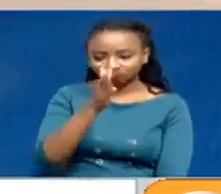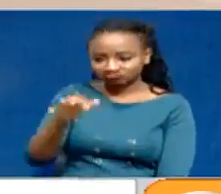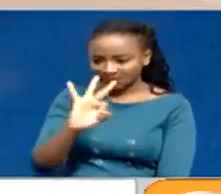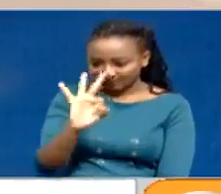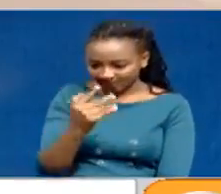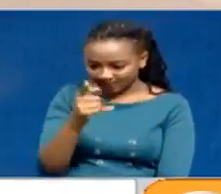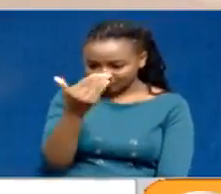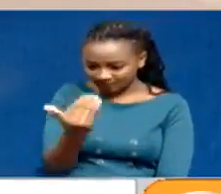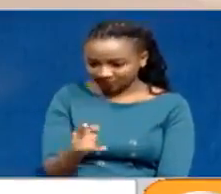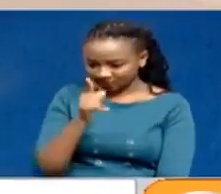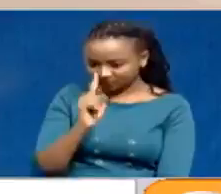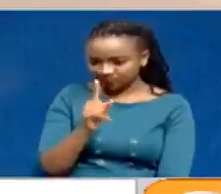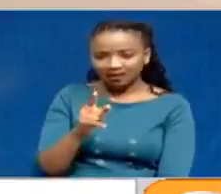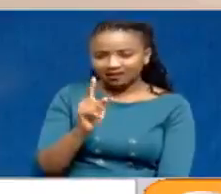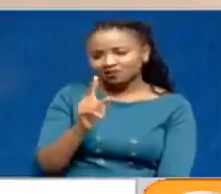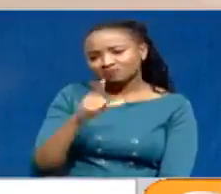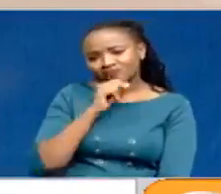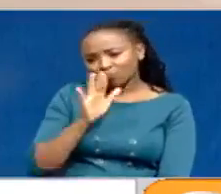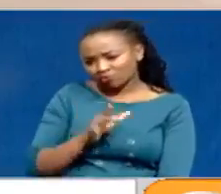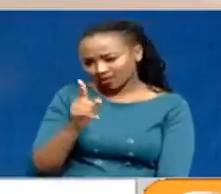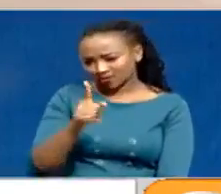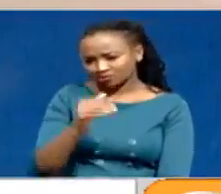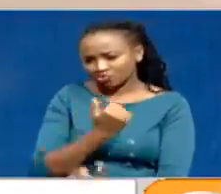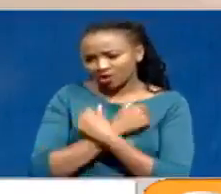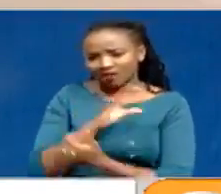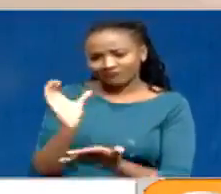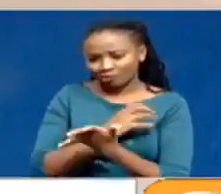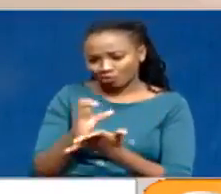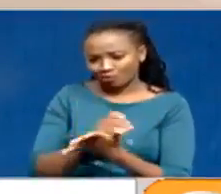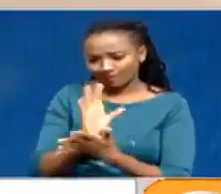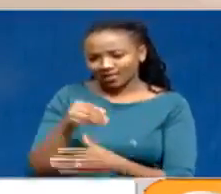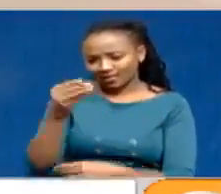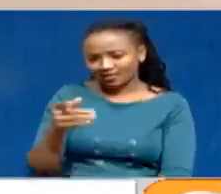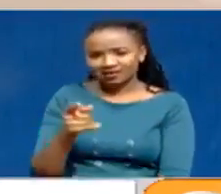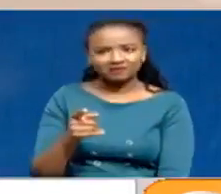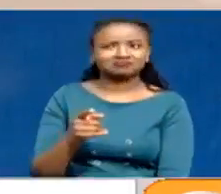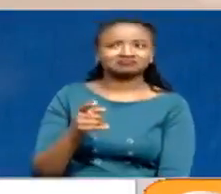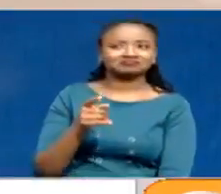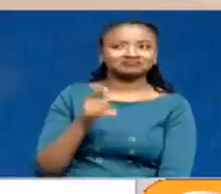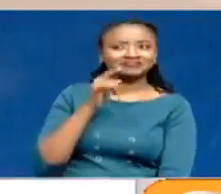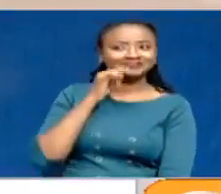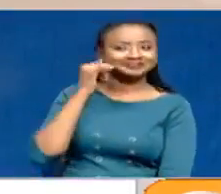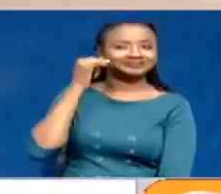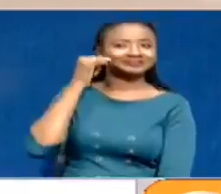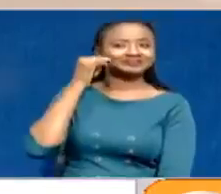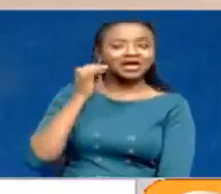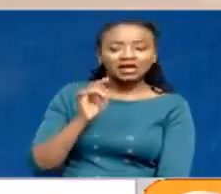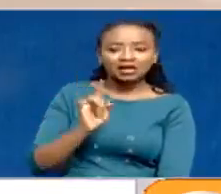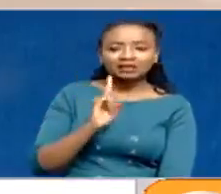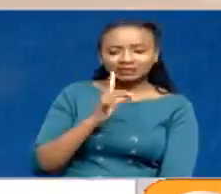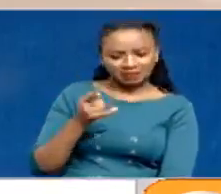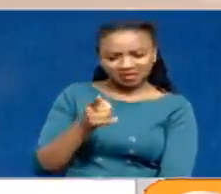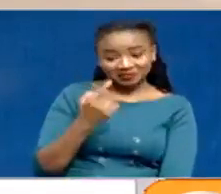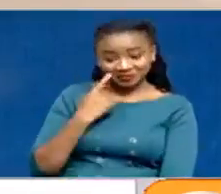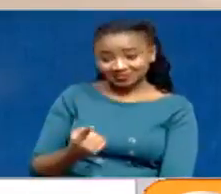Akamfuata yule wa tatu akamwambia, wewe unapenda sana mvinyo. Yule mama akatabasamu. Daktari akasema,